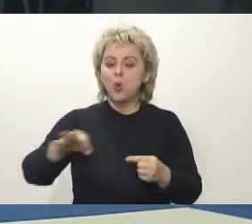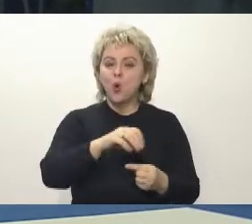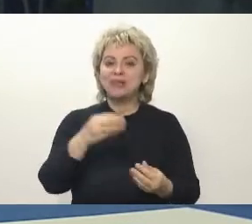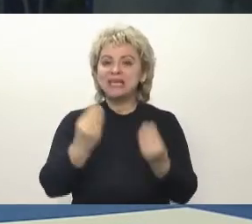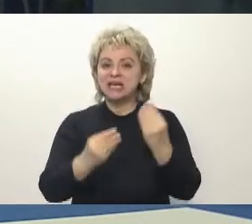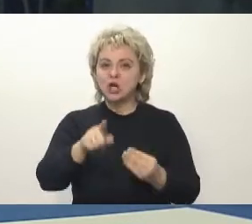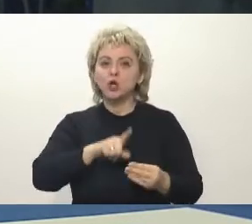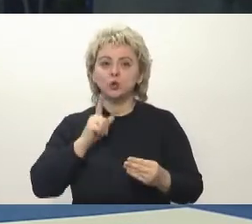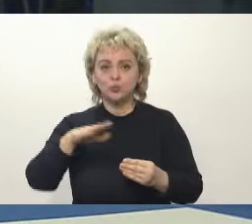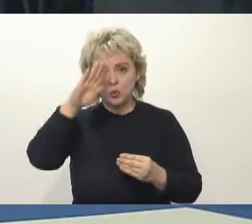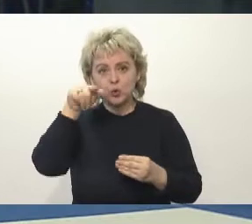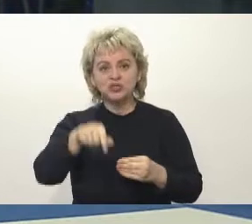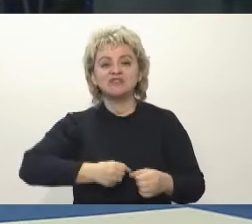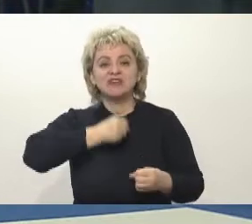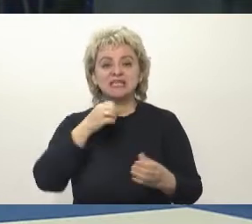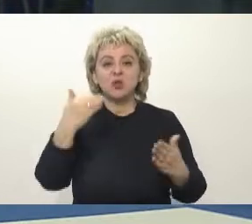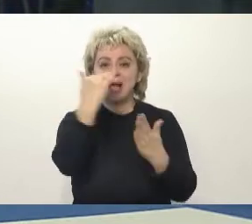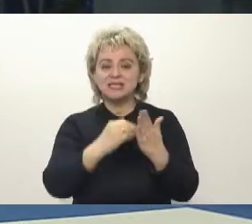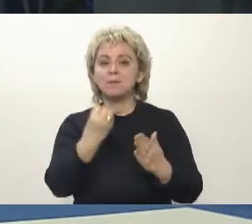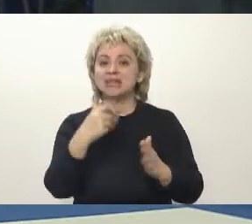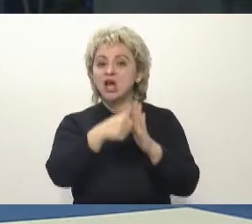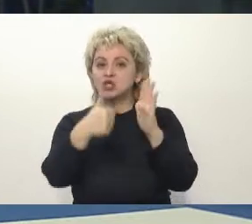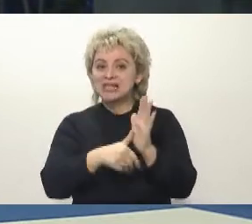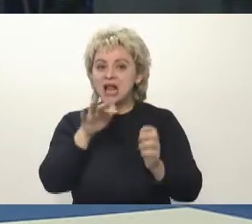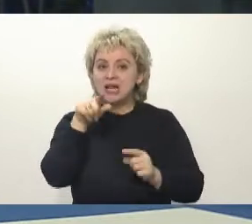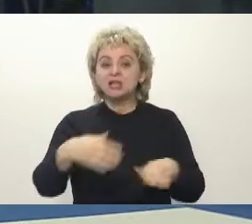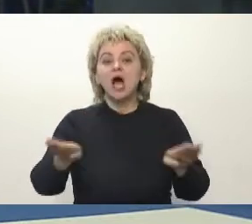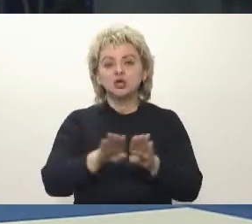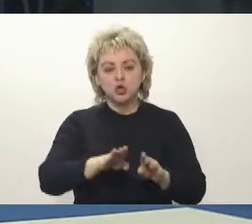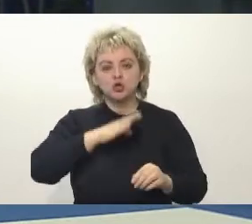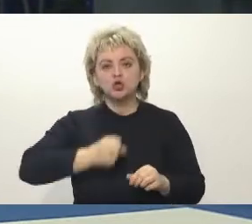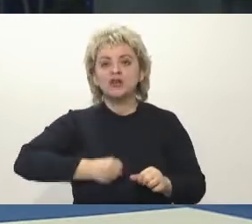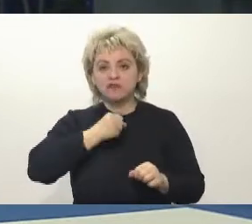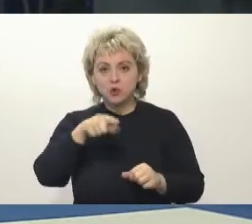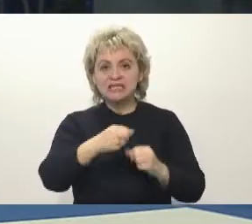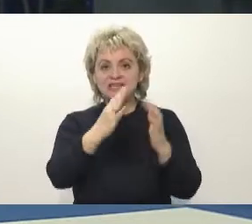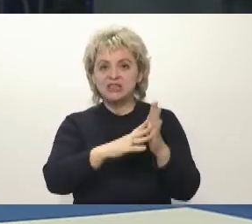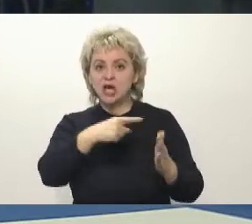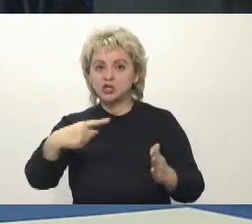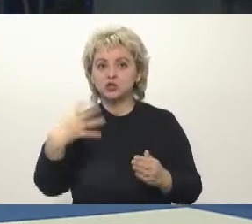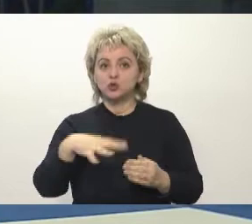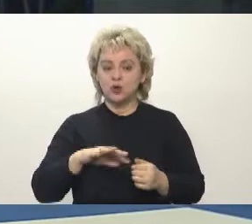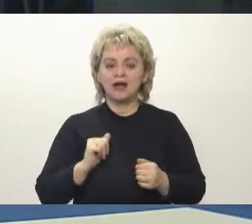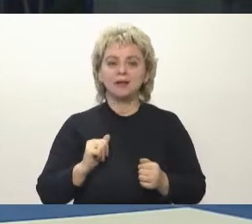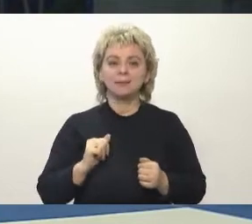области бились юноши и девушки возрастной категории 15-16 лет, а также женщины от 19 до 40.